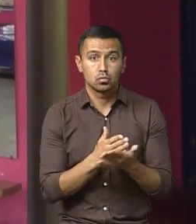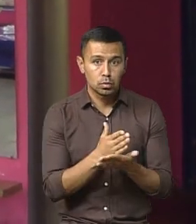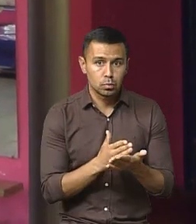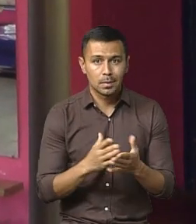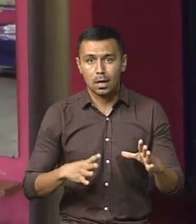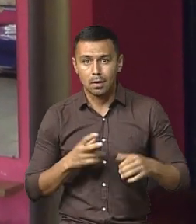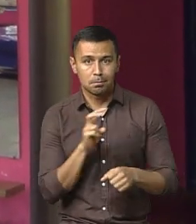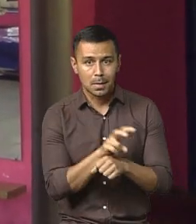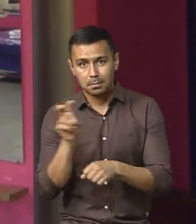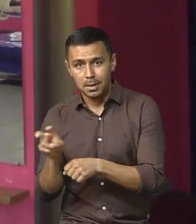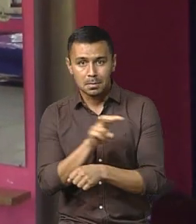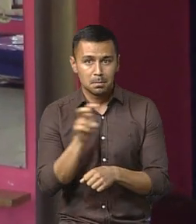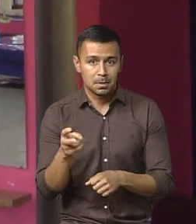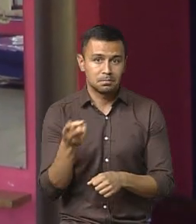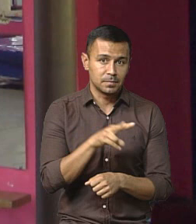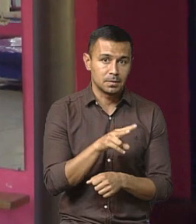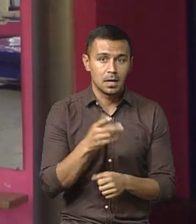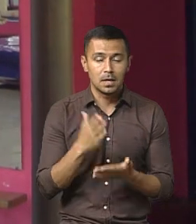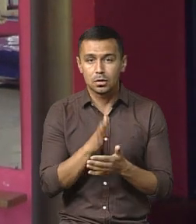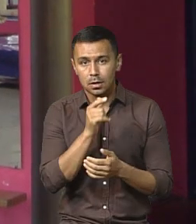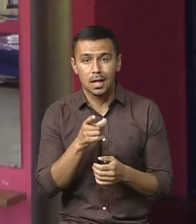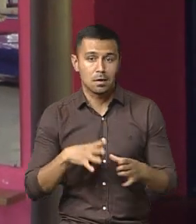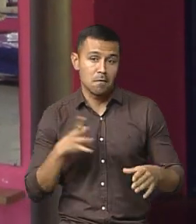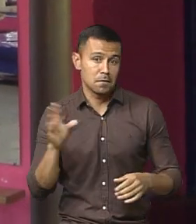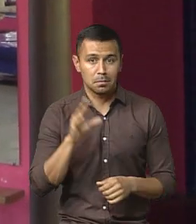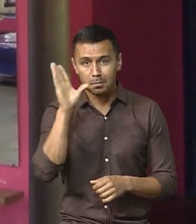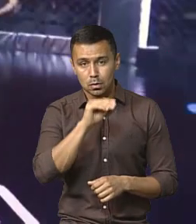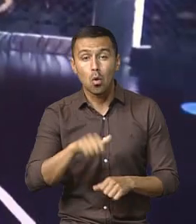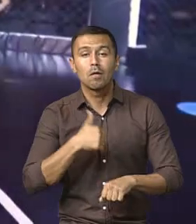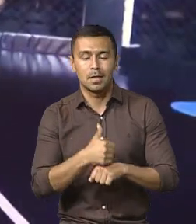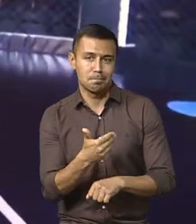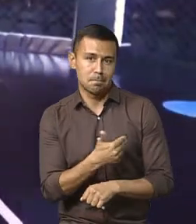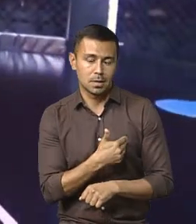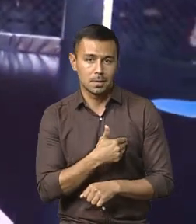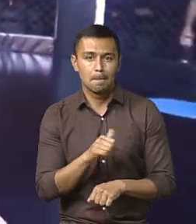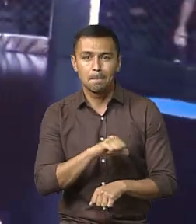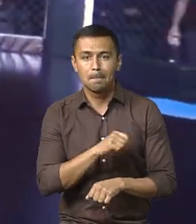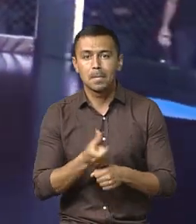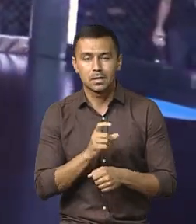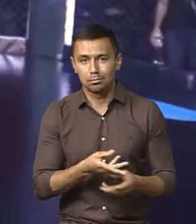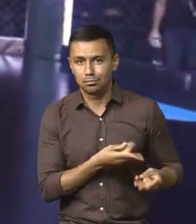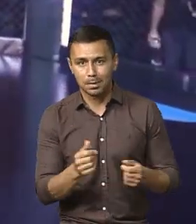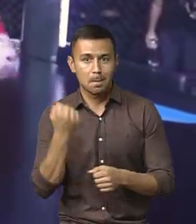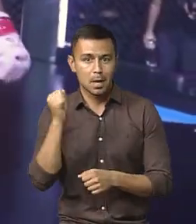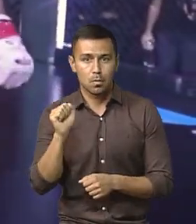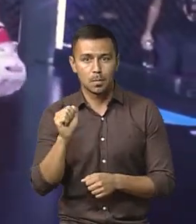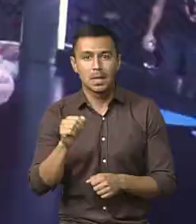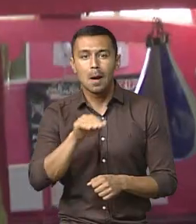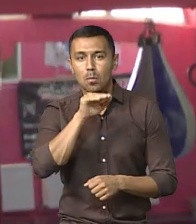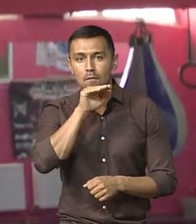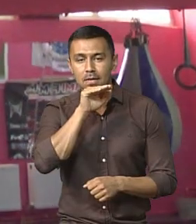тренуваннями, ходити на службу, і є час для тренувань, і все виходить, головне бажання. Більше стимулюють перемоги, каже Микола. На